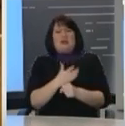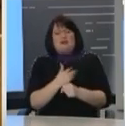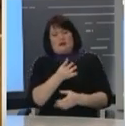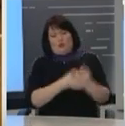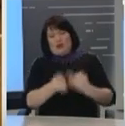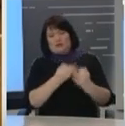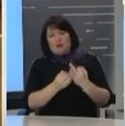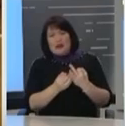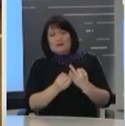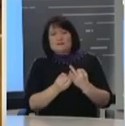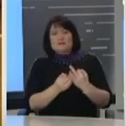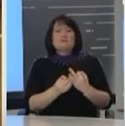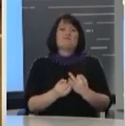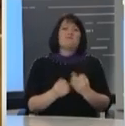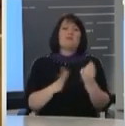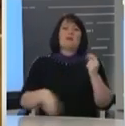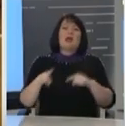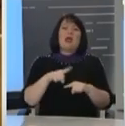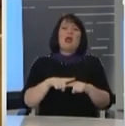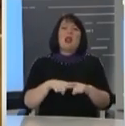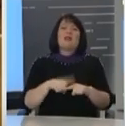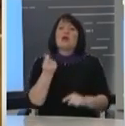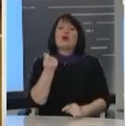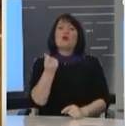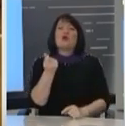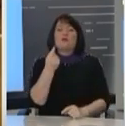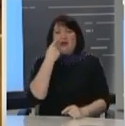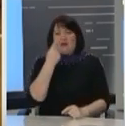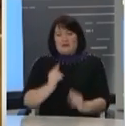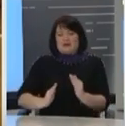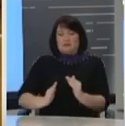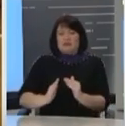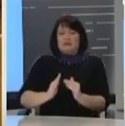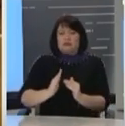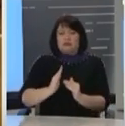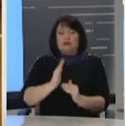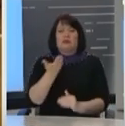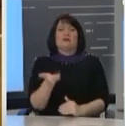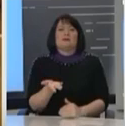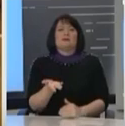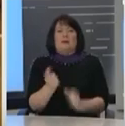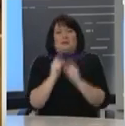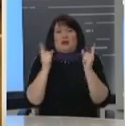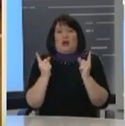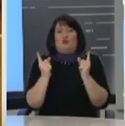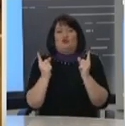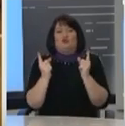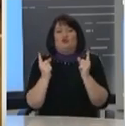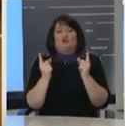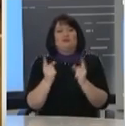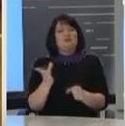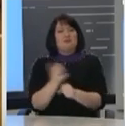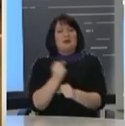καταστροφολογήσετε, είναι μια χώρα που η οικονομία της επιτέλους ανακάμπτει. Μια χώρα που πετυχαίνει